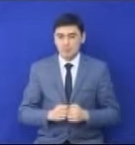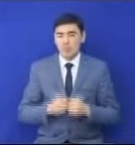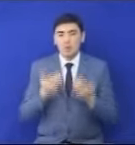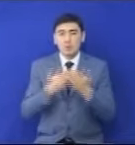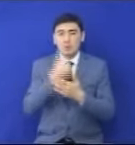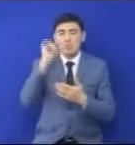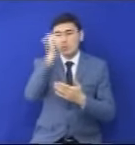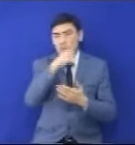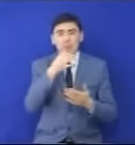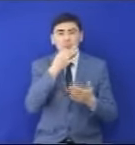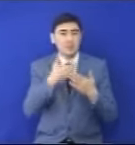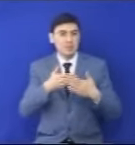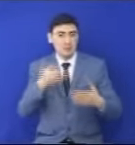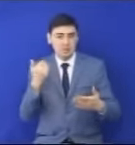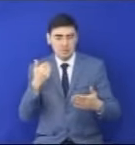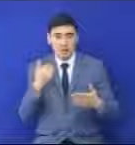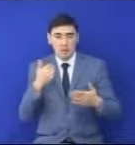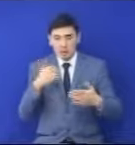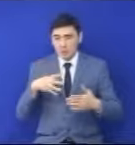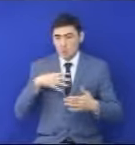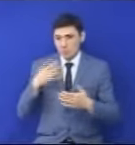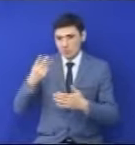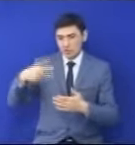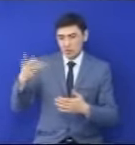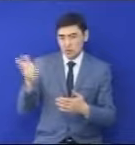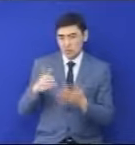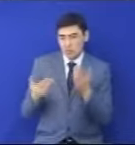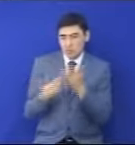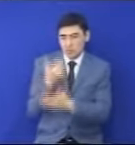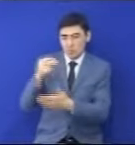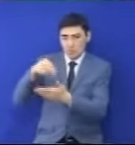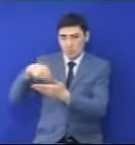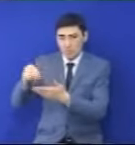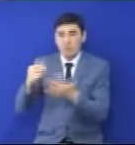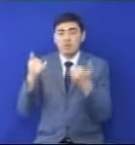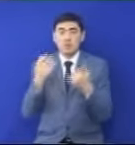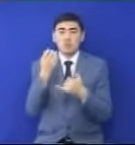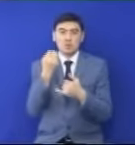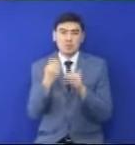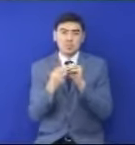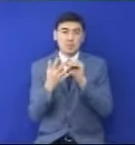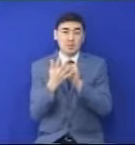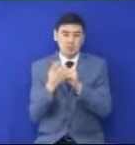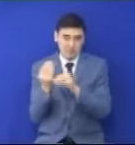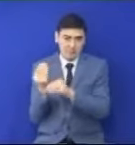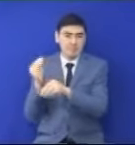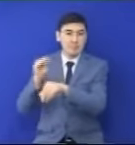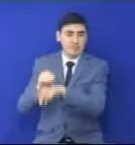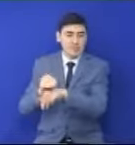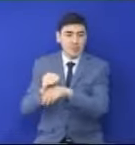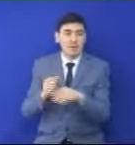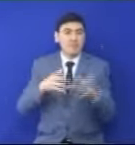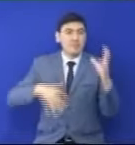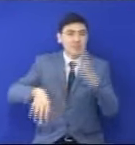20 автобус бағытқа шыққан болатын. Енді олардың қатарын 15 автобус толықтырмақ. Бұл бағыттағы жұмыстар жалғасатын болады. Барлығы